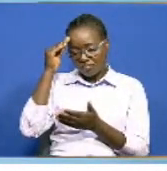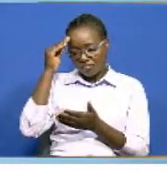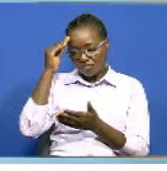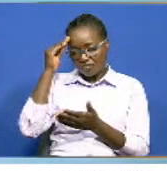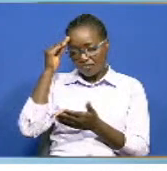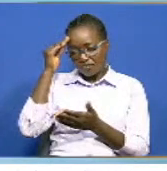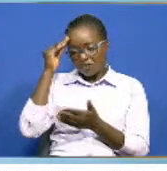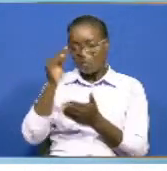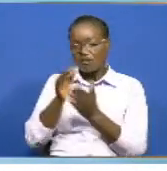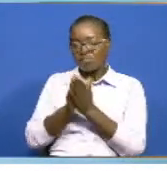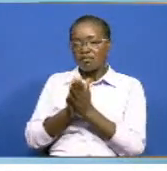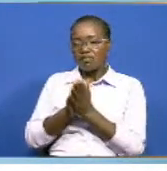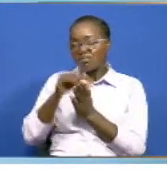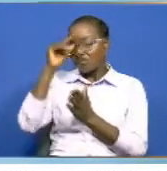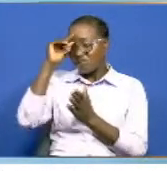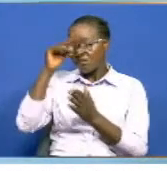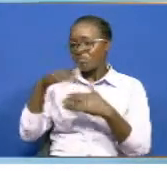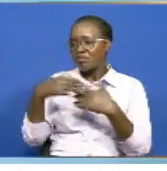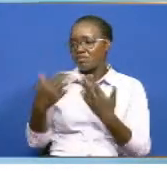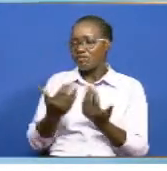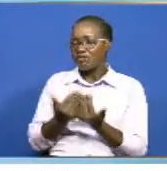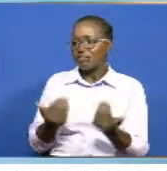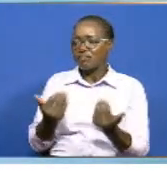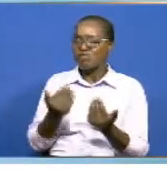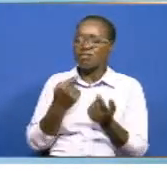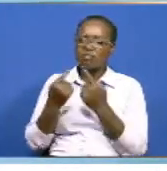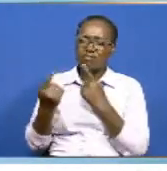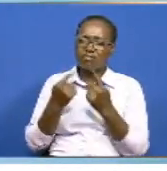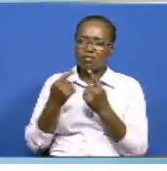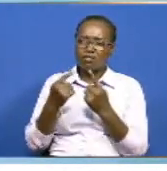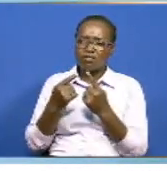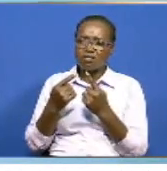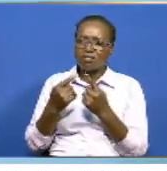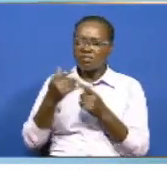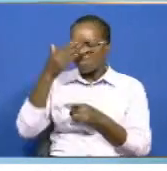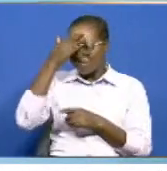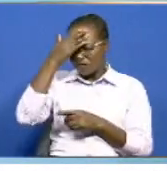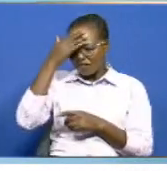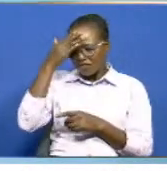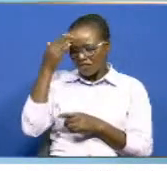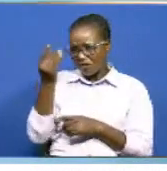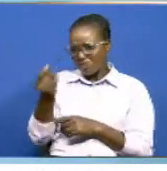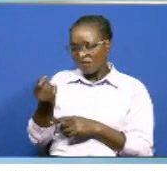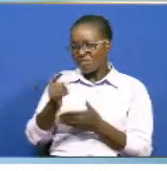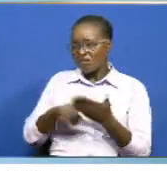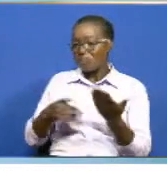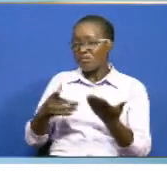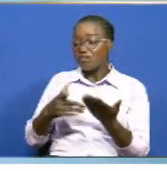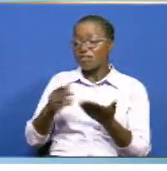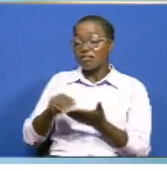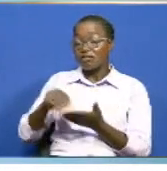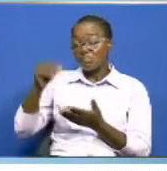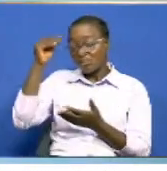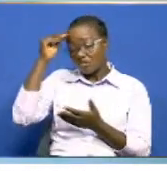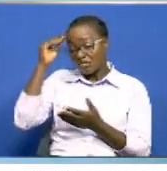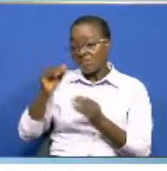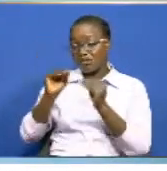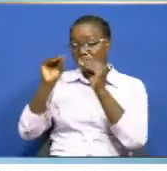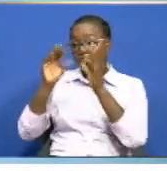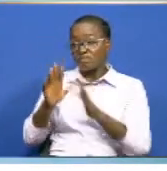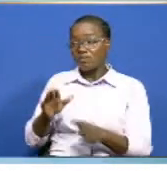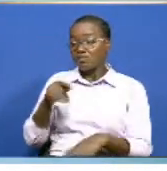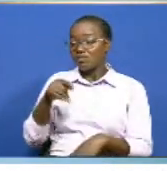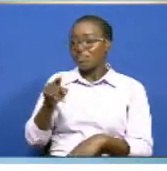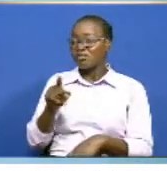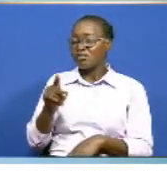waulize na serikali jinsi ambavyo hawa watoto wanaweza ongeleshwa ili wasahau yale mambo kidogo ambayo walijifunza, ambayo walimu wenyewe labda